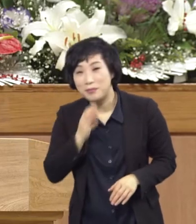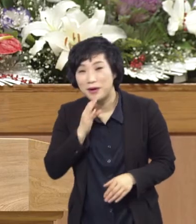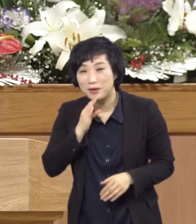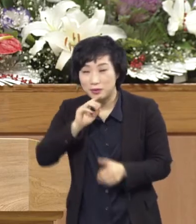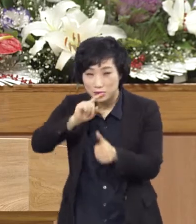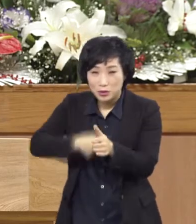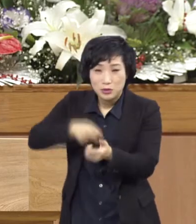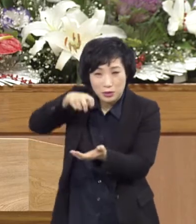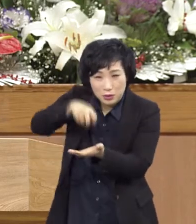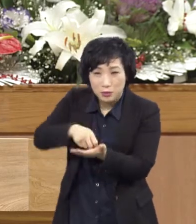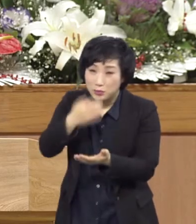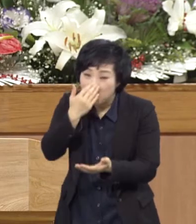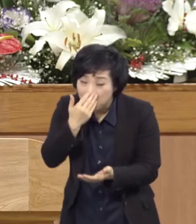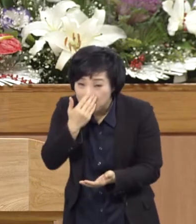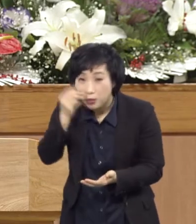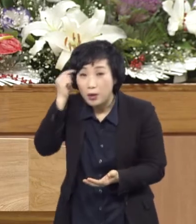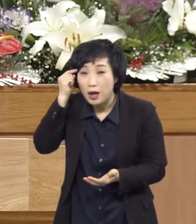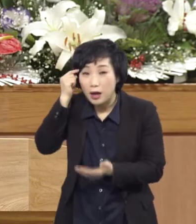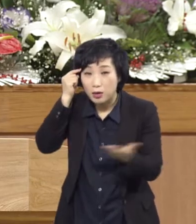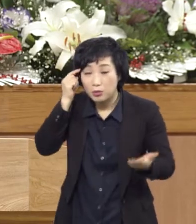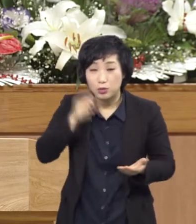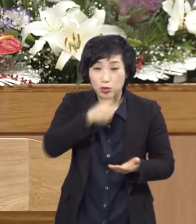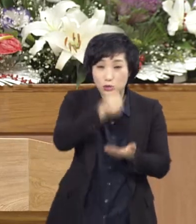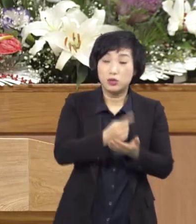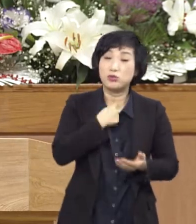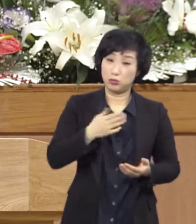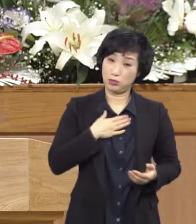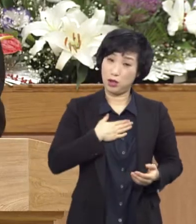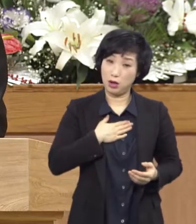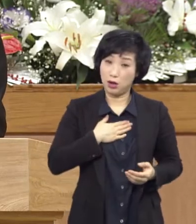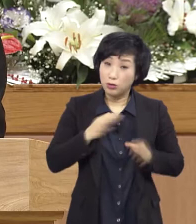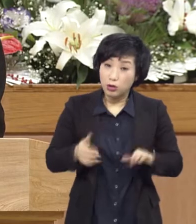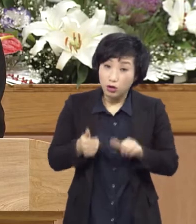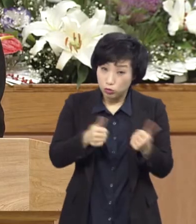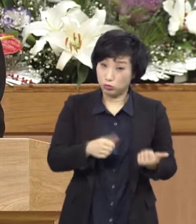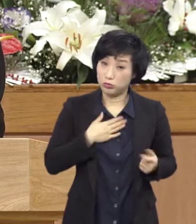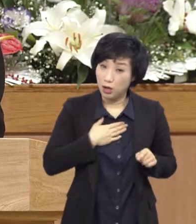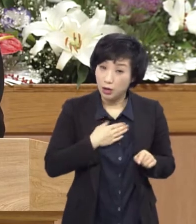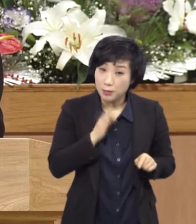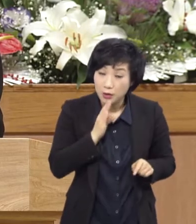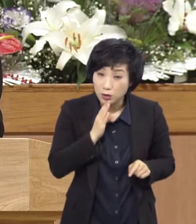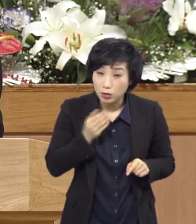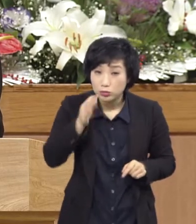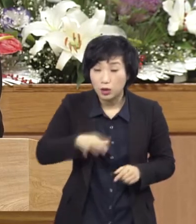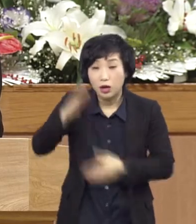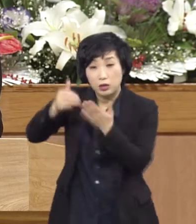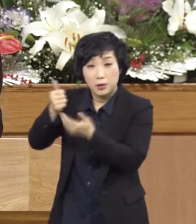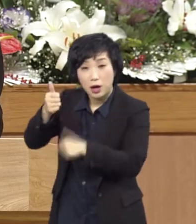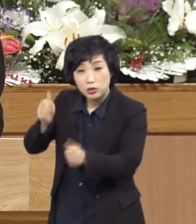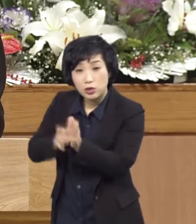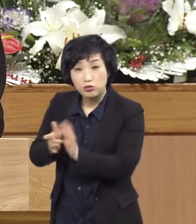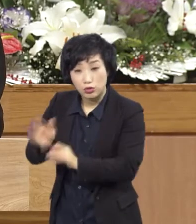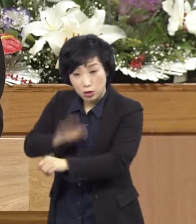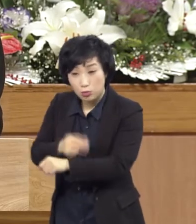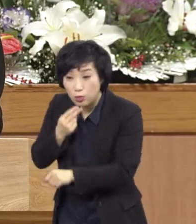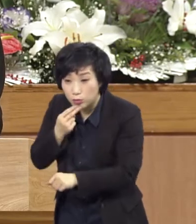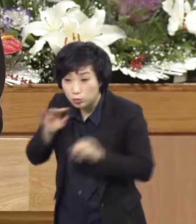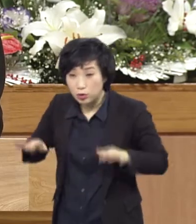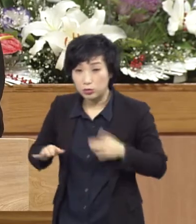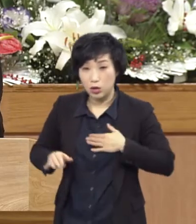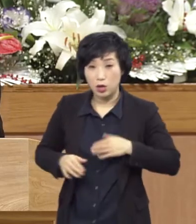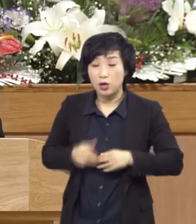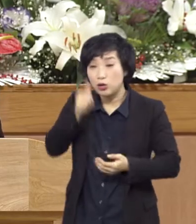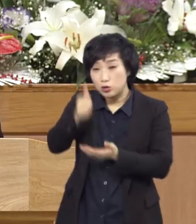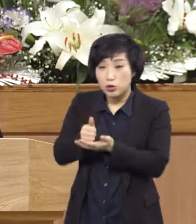것은, 죄는 내가 짊어지고 죽어야 되는데 하나님의 아들이 무슨 잘못도 없는데 내 죄를